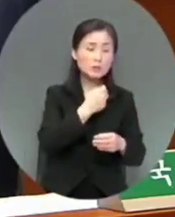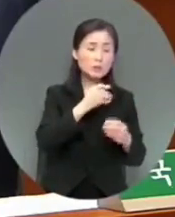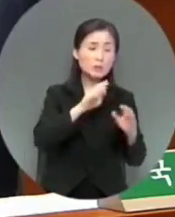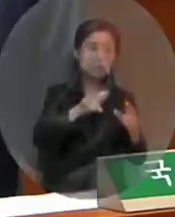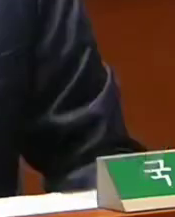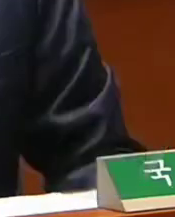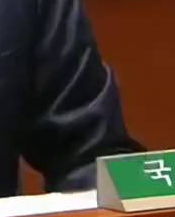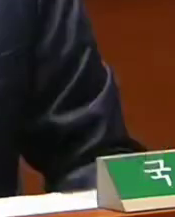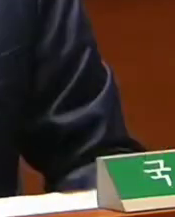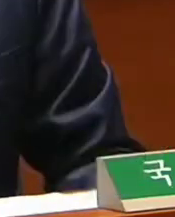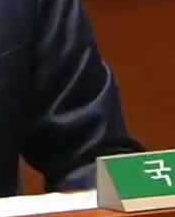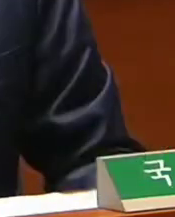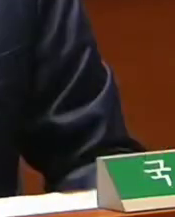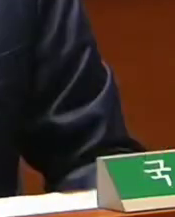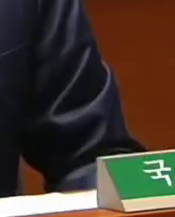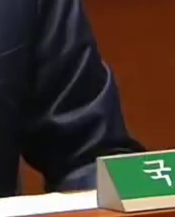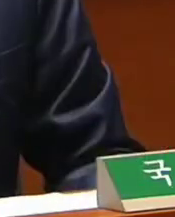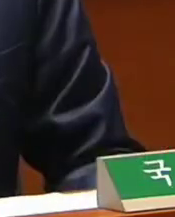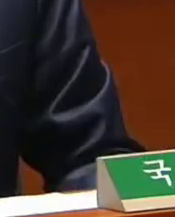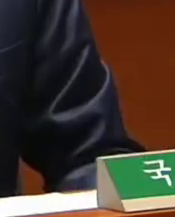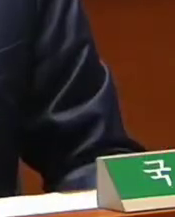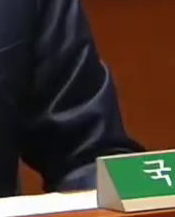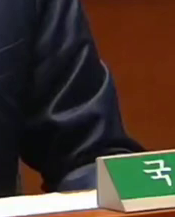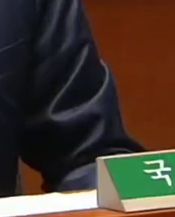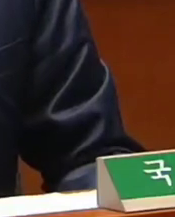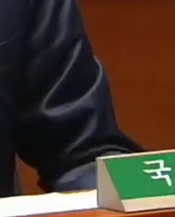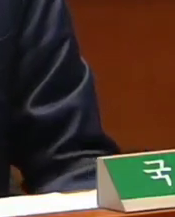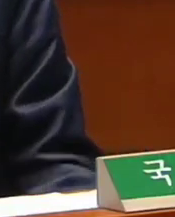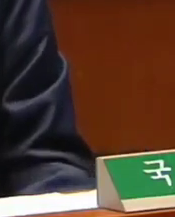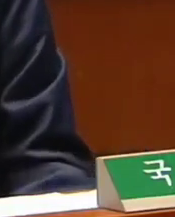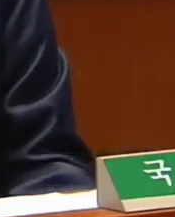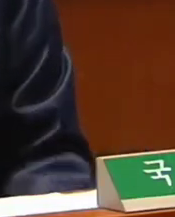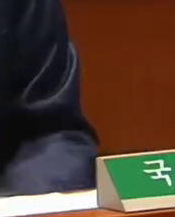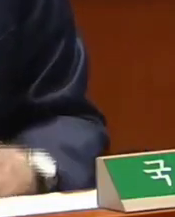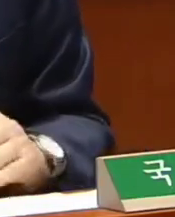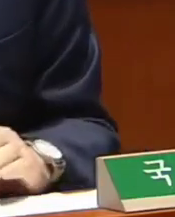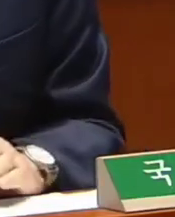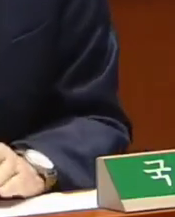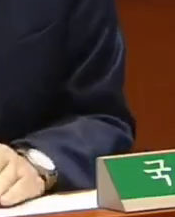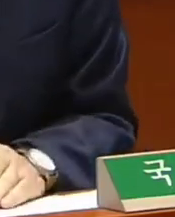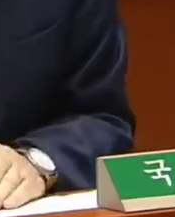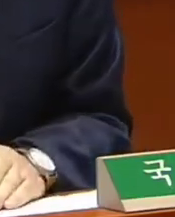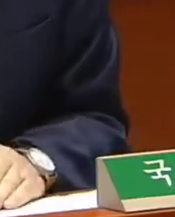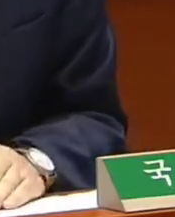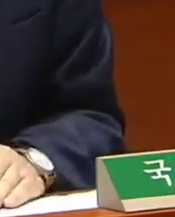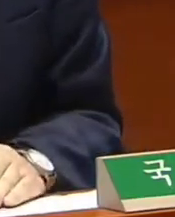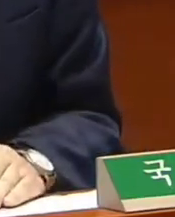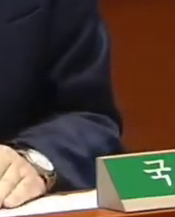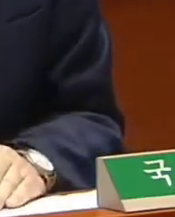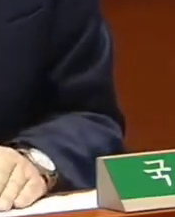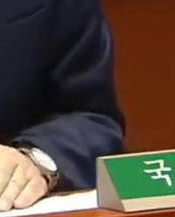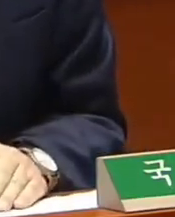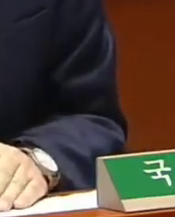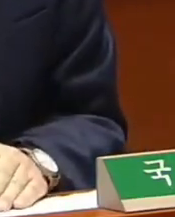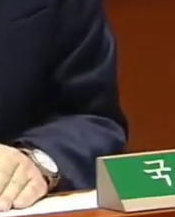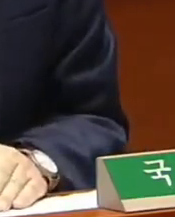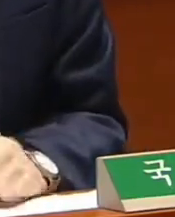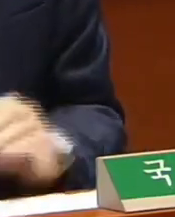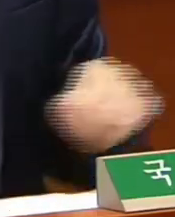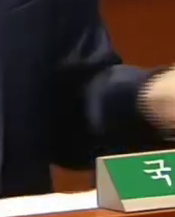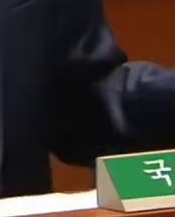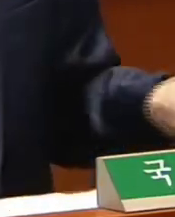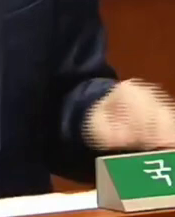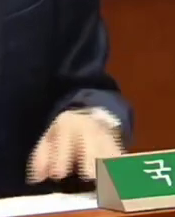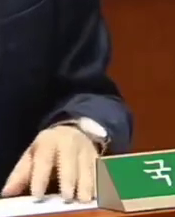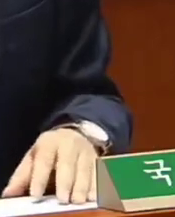죽이는 결과가 되는 것은 아닌가 싶어서 말씀을 드립니다. 지금부터 구체적인 사례를 한번